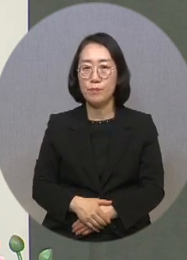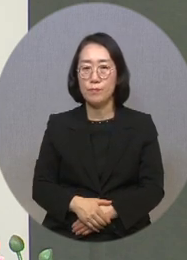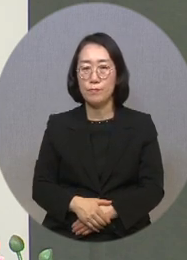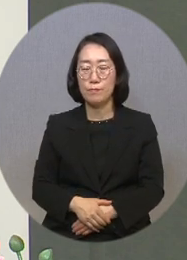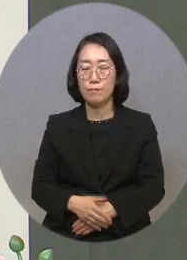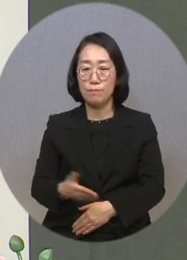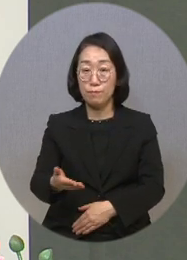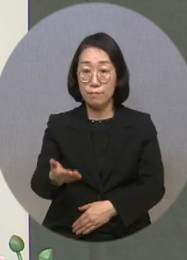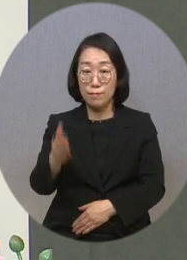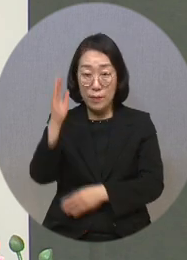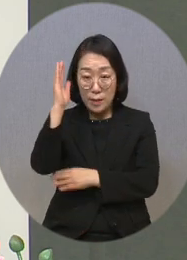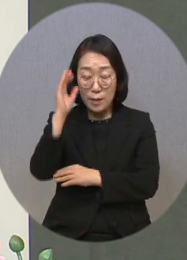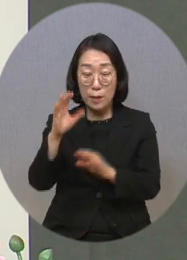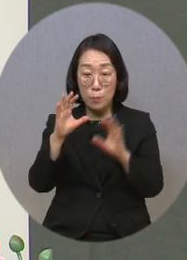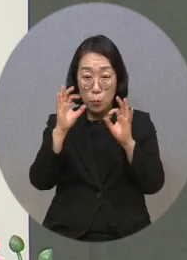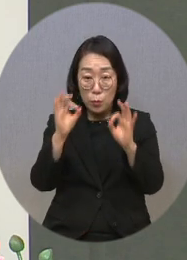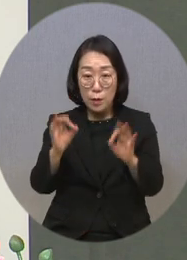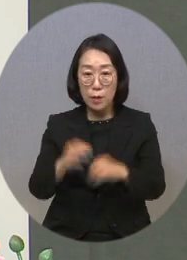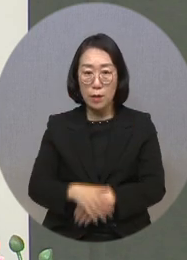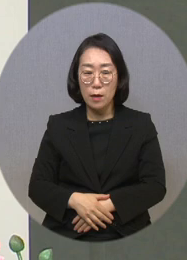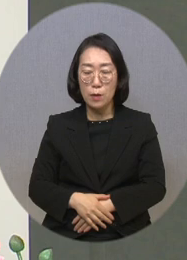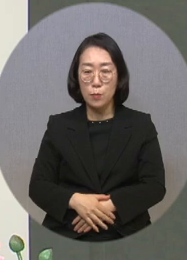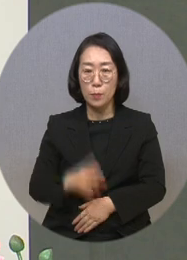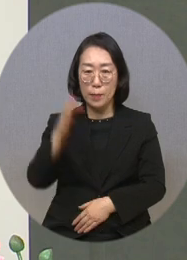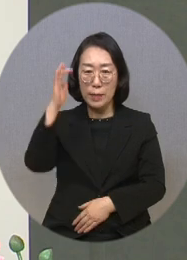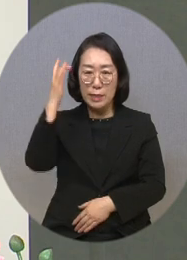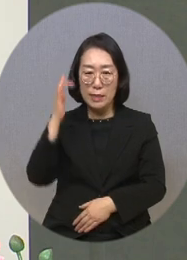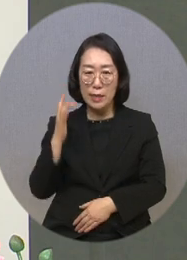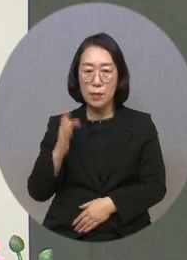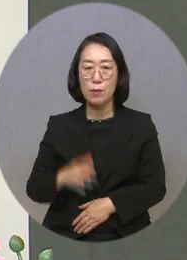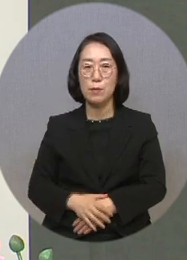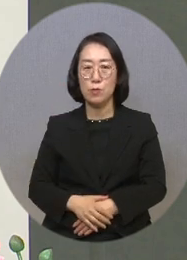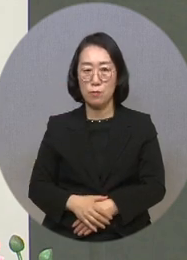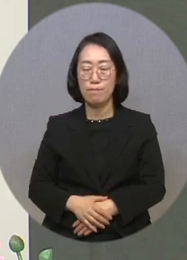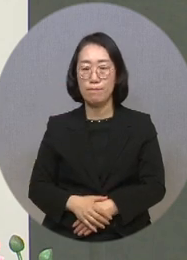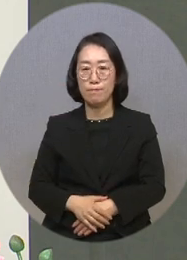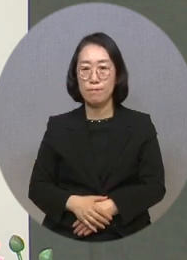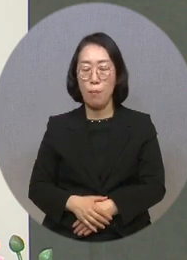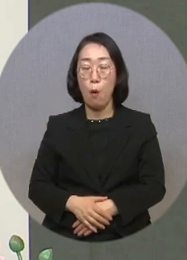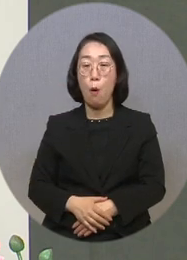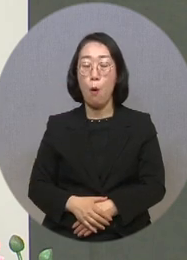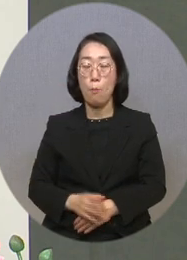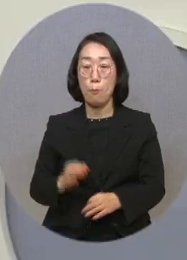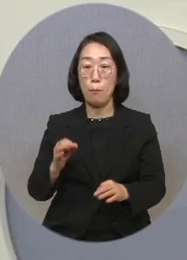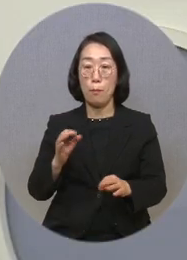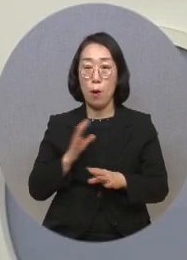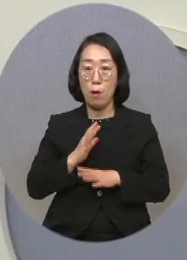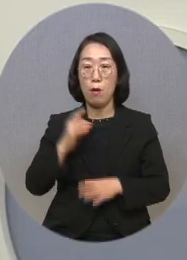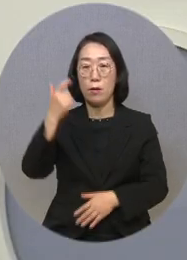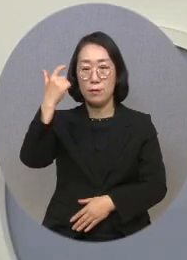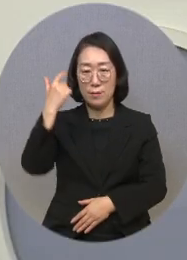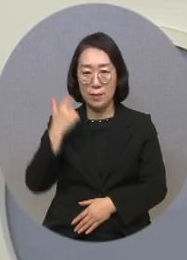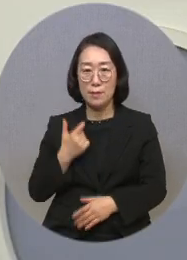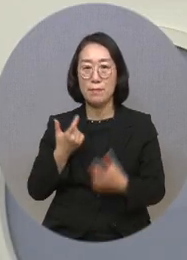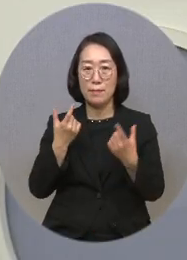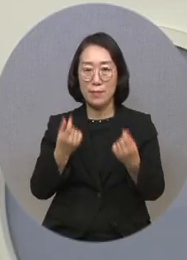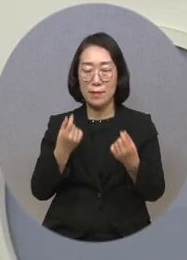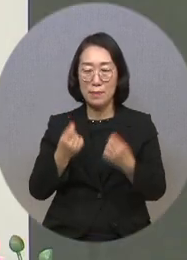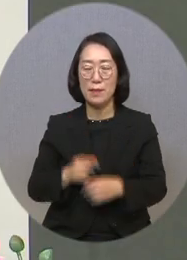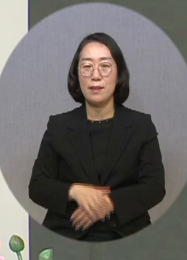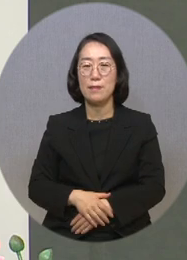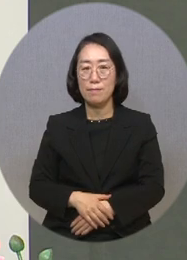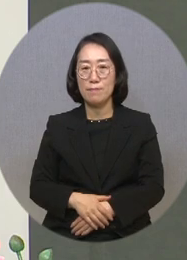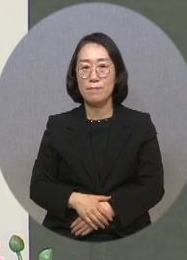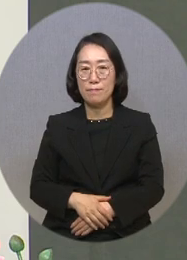그 얘기를 듣다 보니까 저도 상당히 긴장이 되면서 네. 뒤통수 맞은 것 같은 그런 기분이 네.